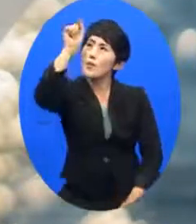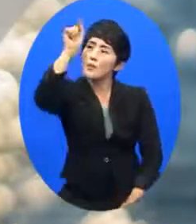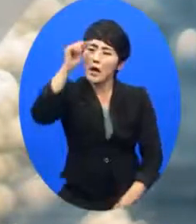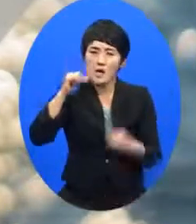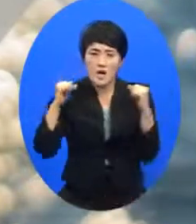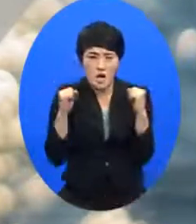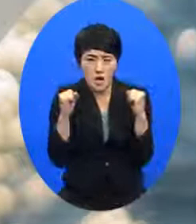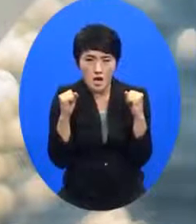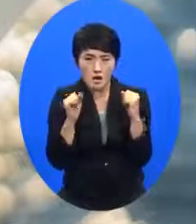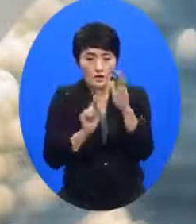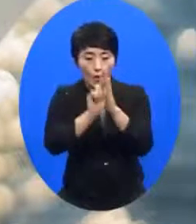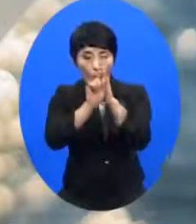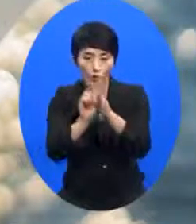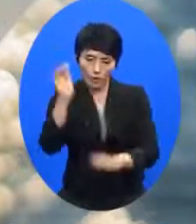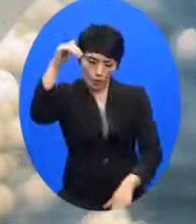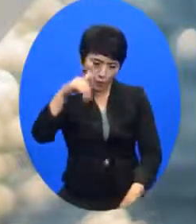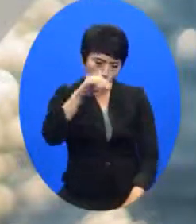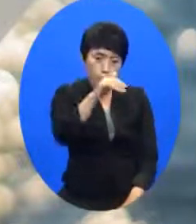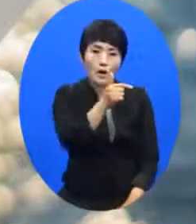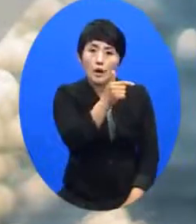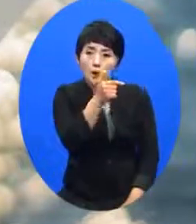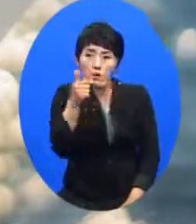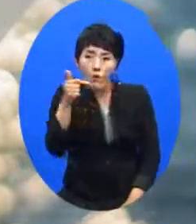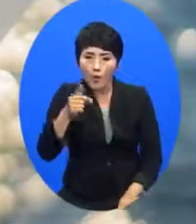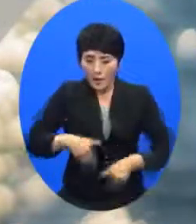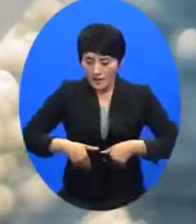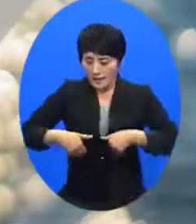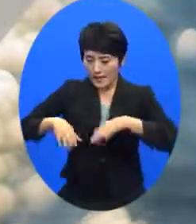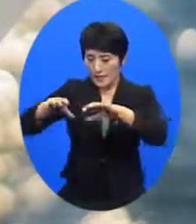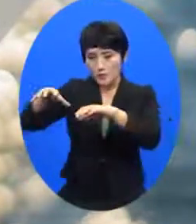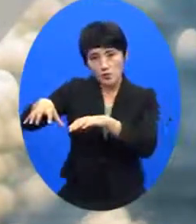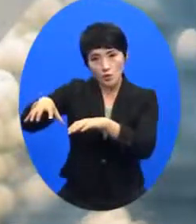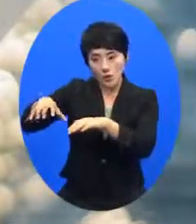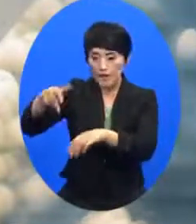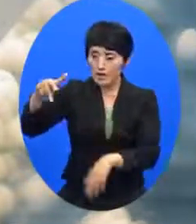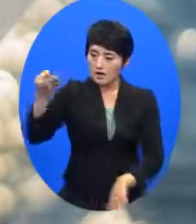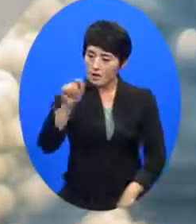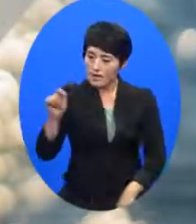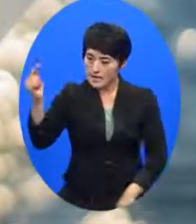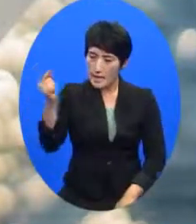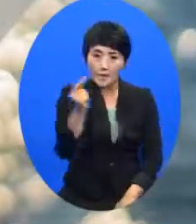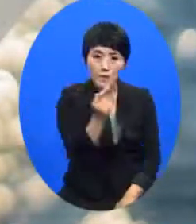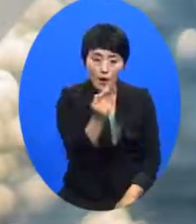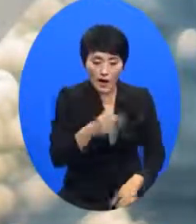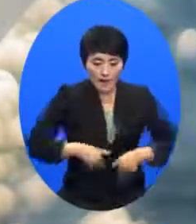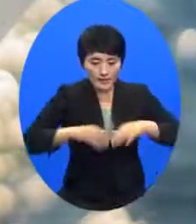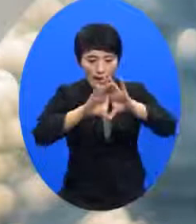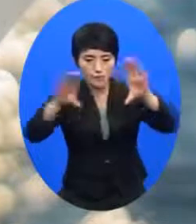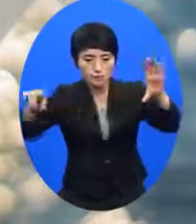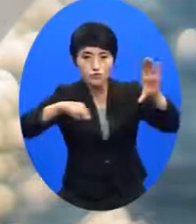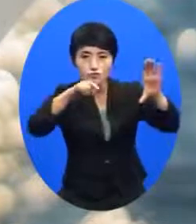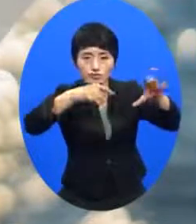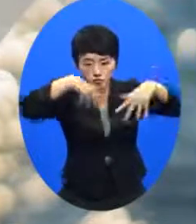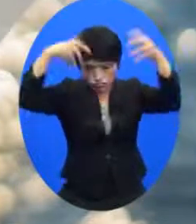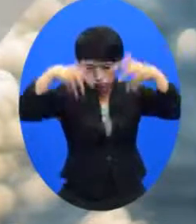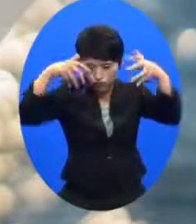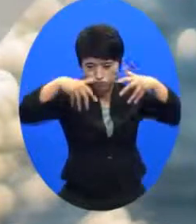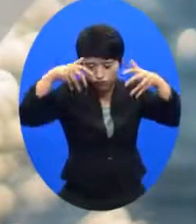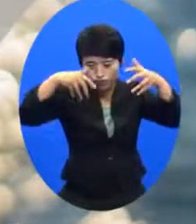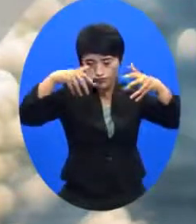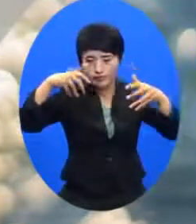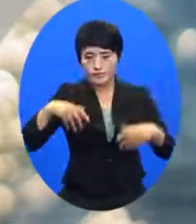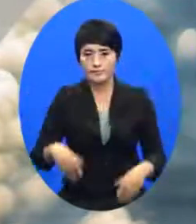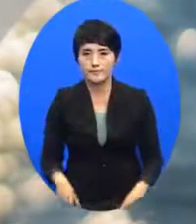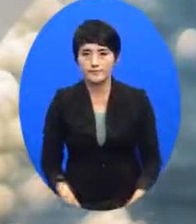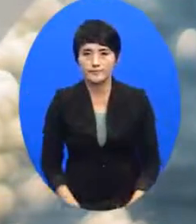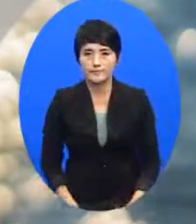영향으로 기온 변화가 크겠습니다 또 후반에는 남쪽에서 활성화되는 저기압의 영향으로 남부지방을 중심으로 다소